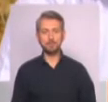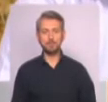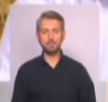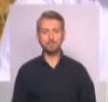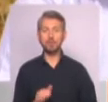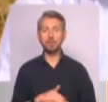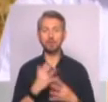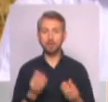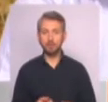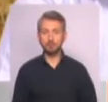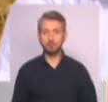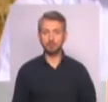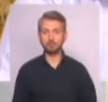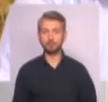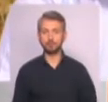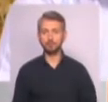Добрий день.